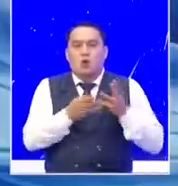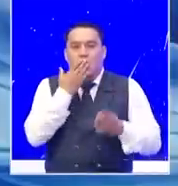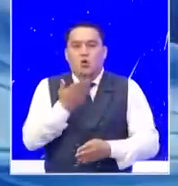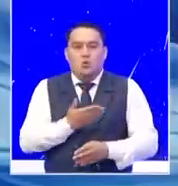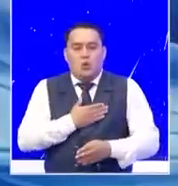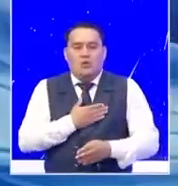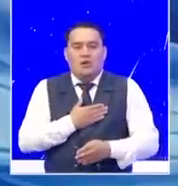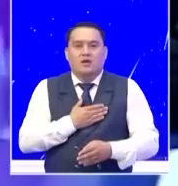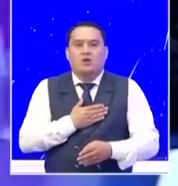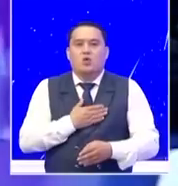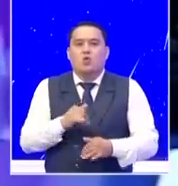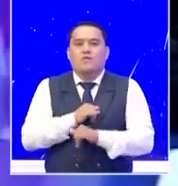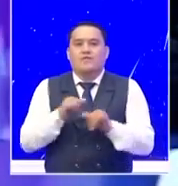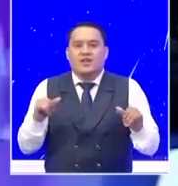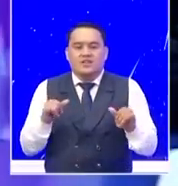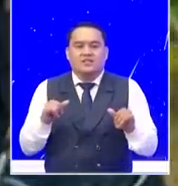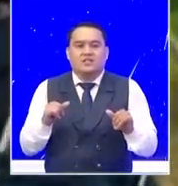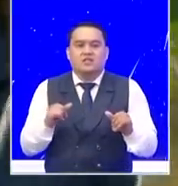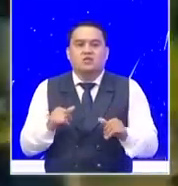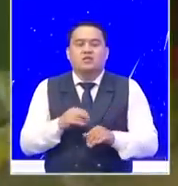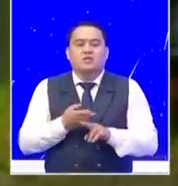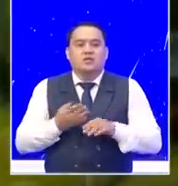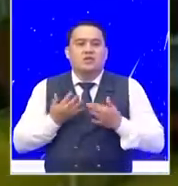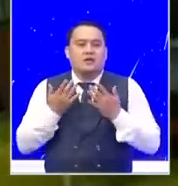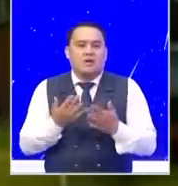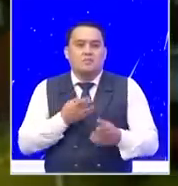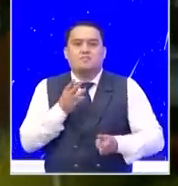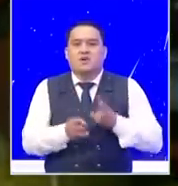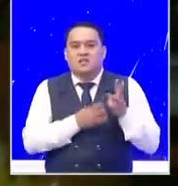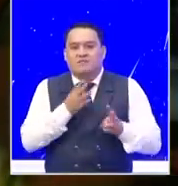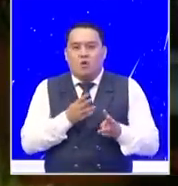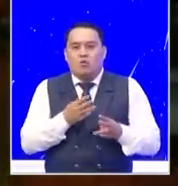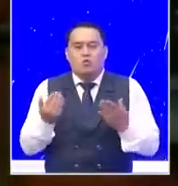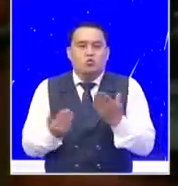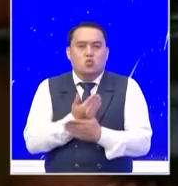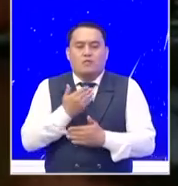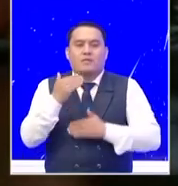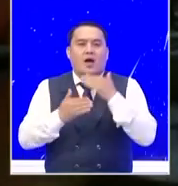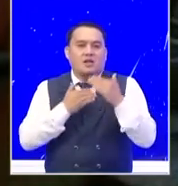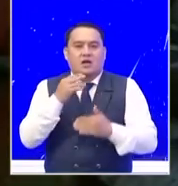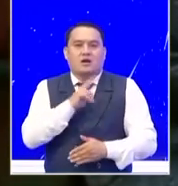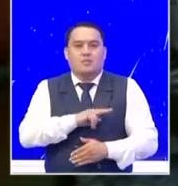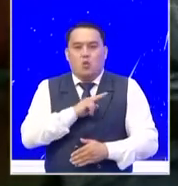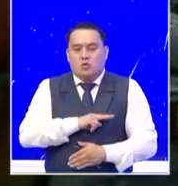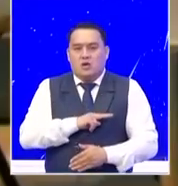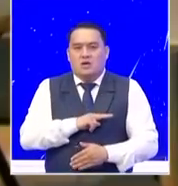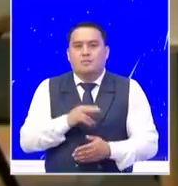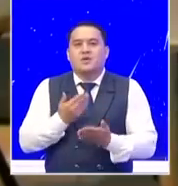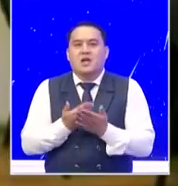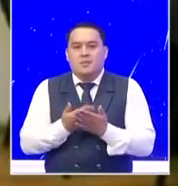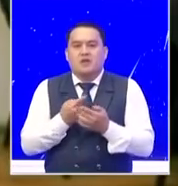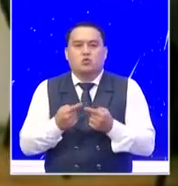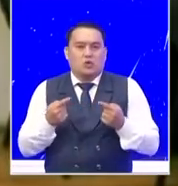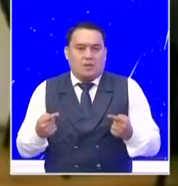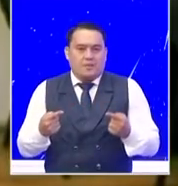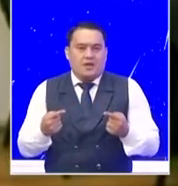ремеслу. Настоял на увеличении штатных единиц. Мастерски умел мотивировать сотрудников к новым вершинам. На него равнялись и приводили в пример другим.